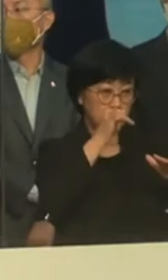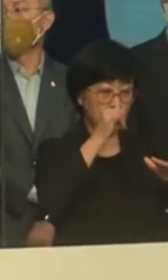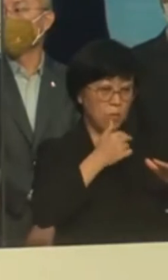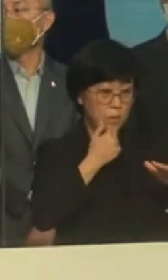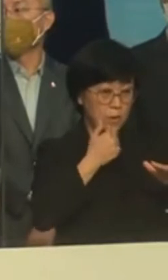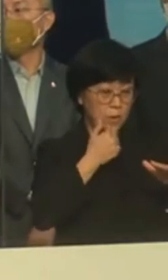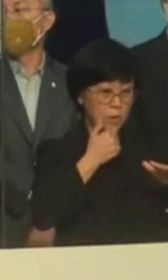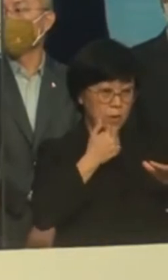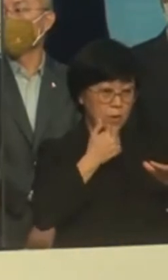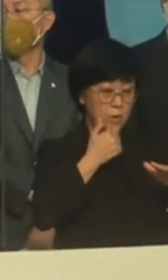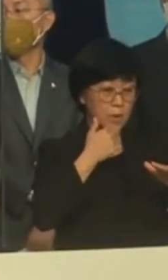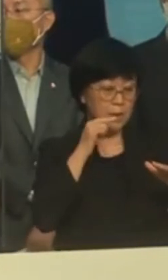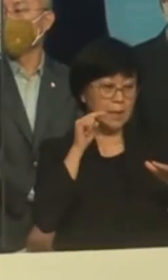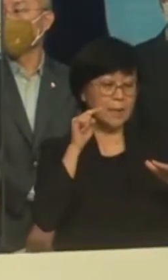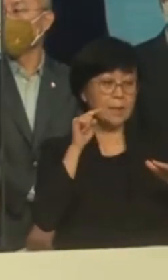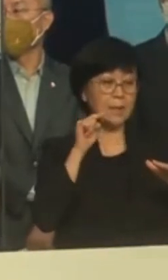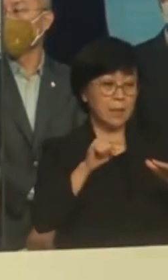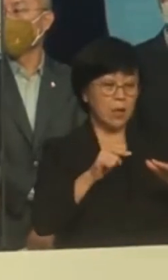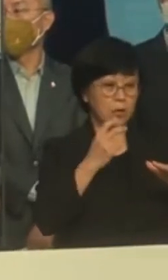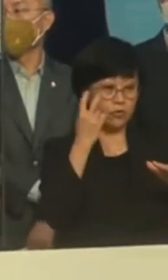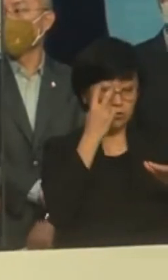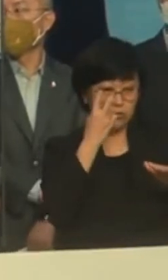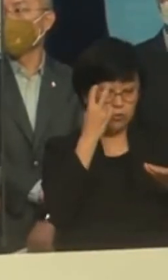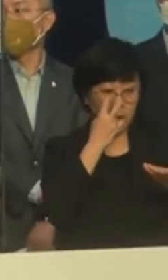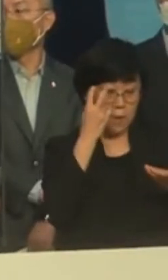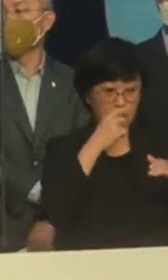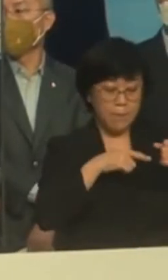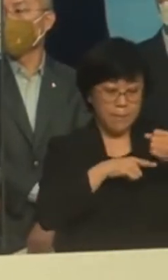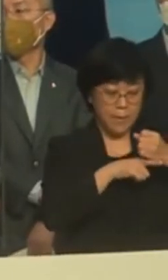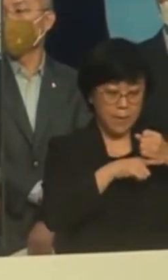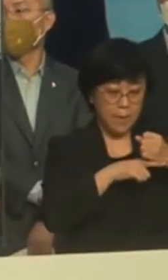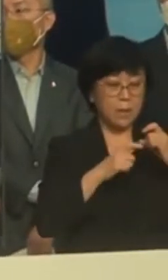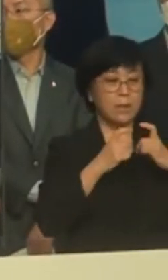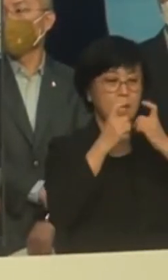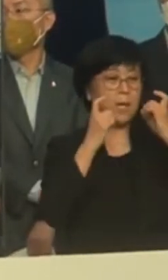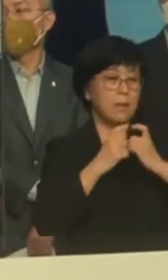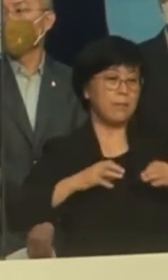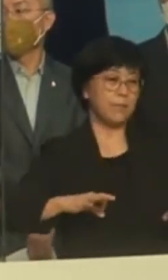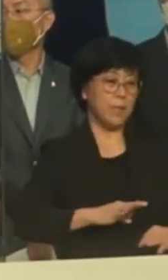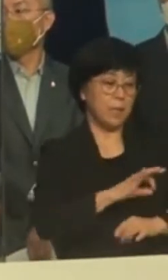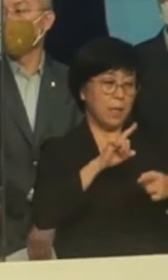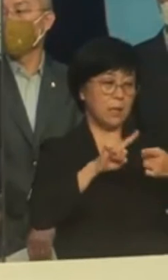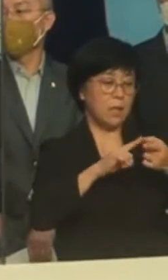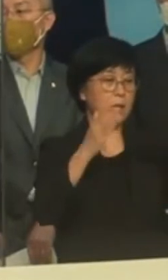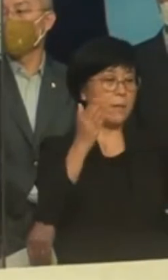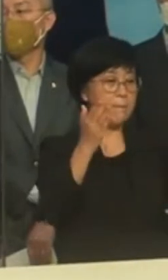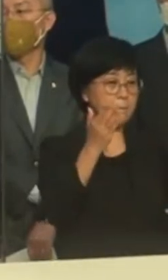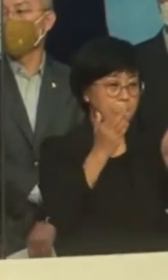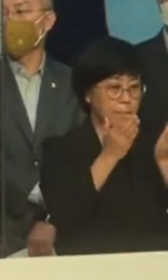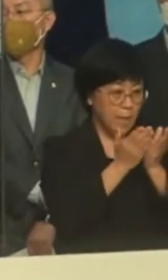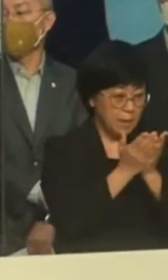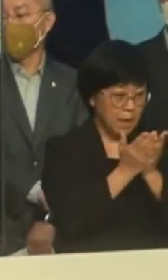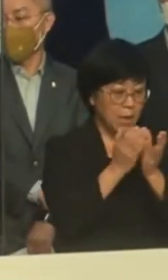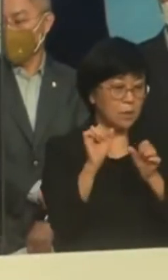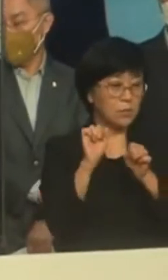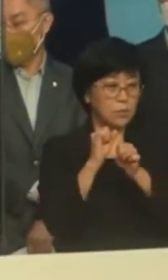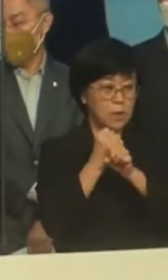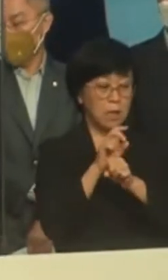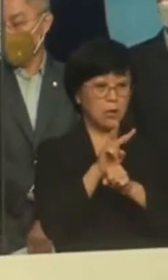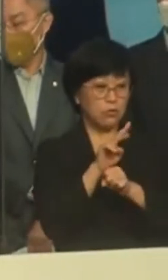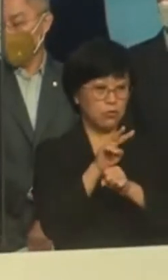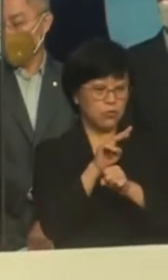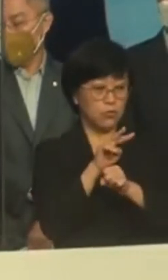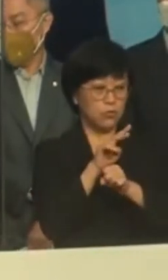받았느냐, 그 사건에 대한 수사가, 이 개인 비리에 대한 수사가 적절했느냐 조작됐느냐,